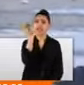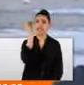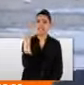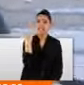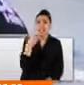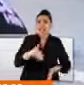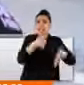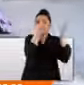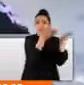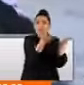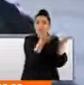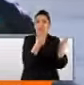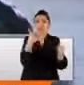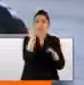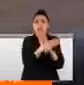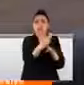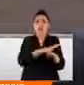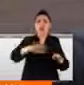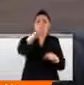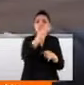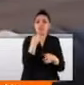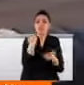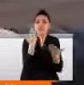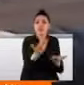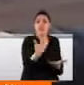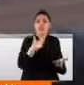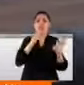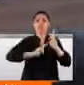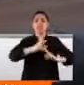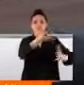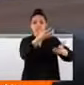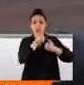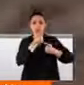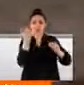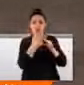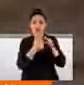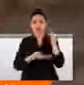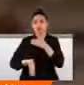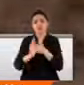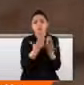sıfırdı aldığımızda. Eşyalarımı hepsi yeni. Kıyafetlerimizi alabildik ama öyle apar topar aldık.